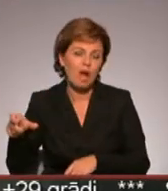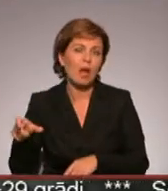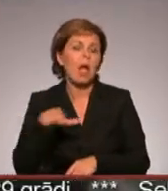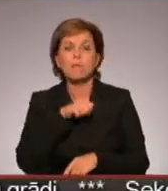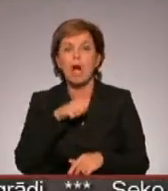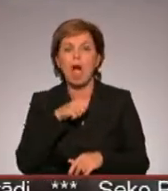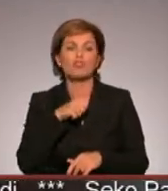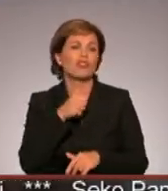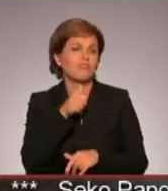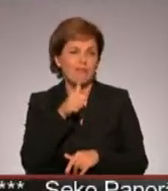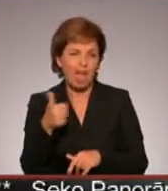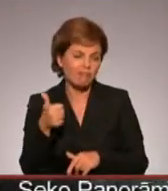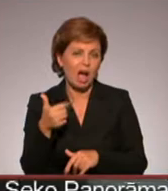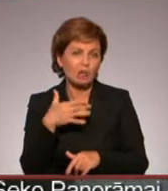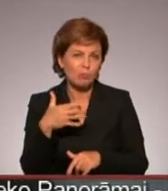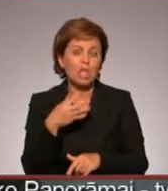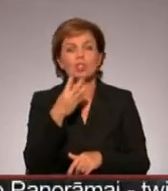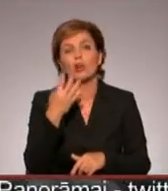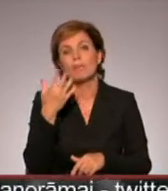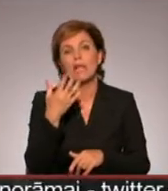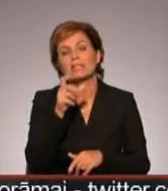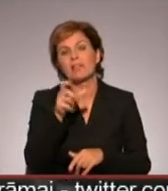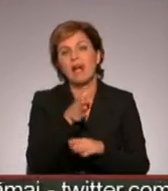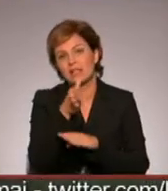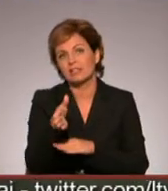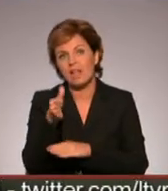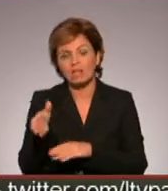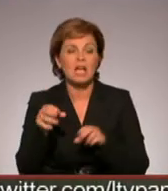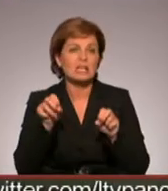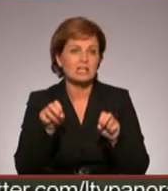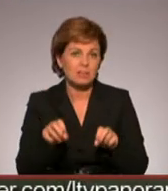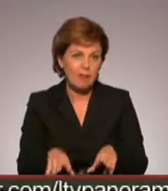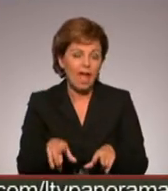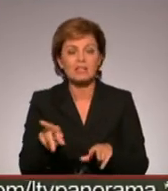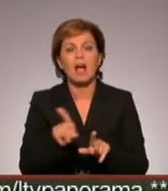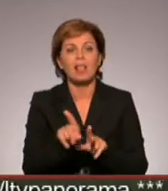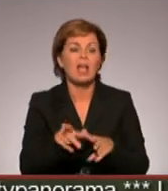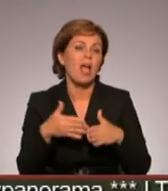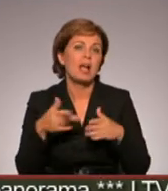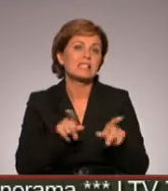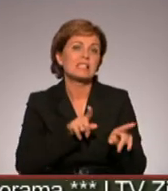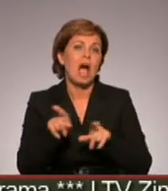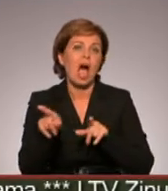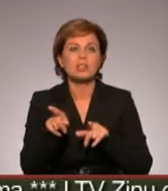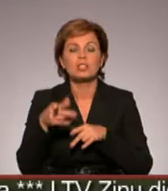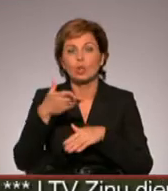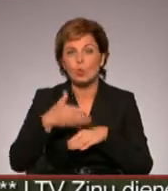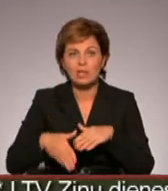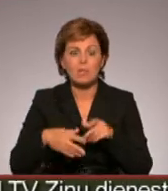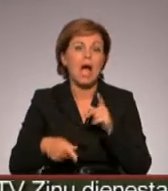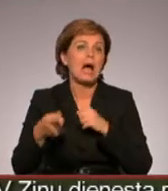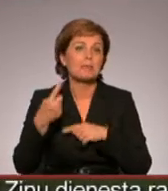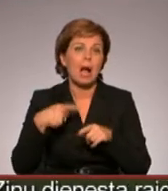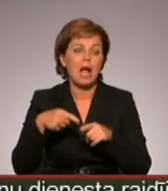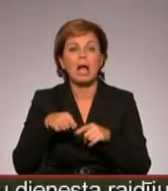grūtu dienā var nokļūt pie četriem pieciem cilvēkiem speciāli ieīē te ir lielais zars nozāģēts es varēšu atpakaļgaitā